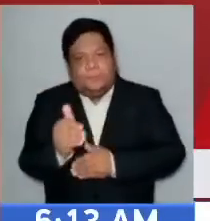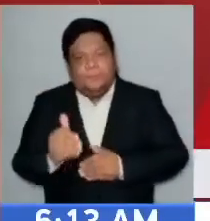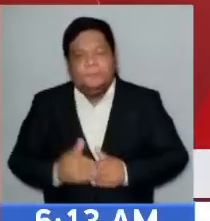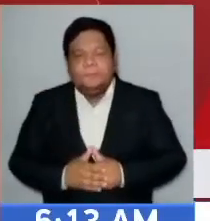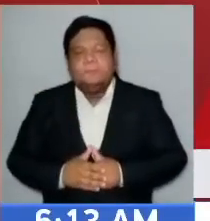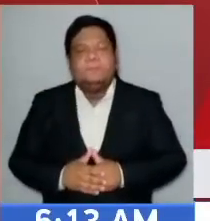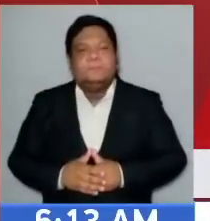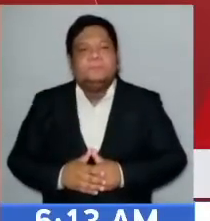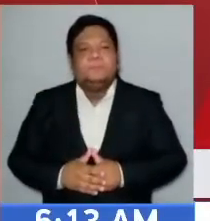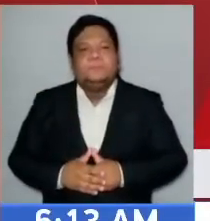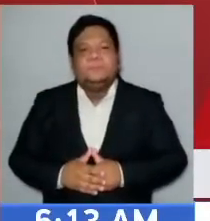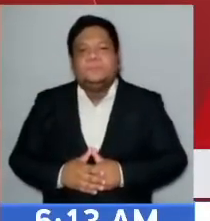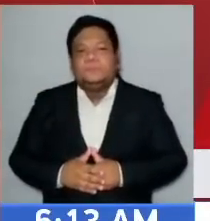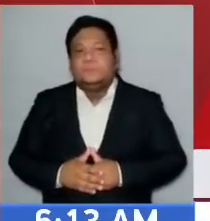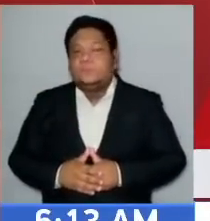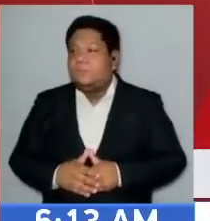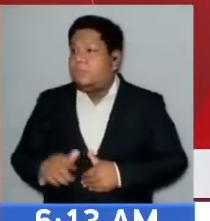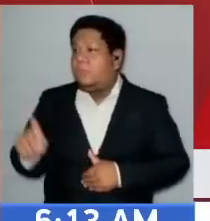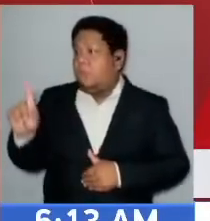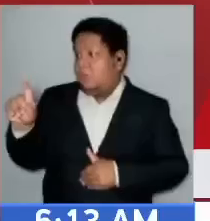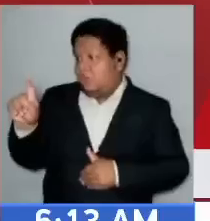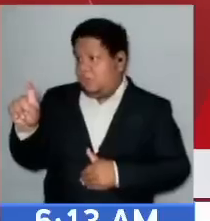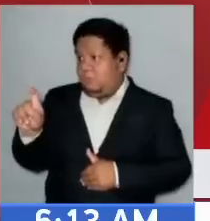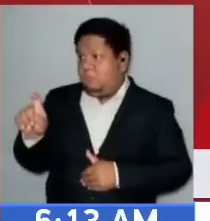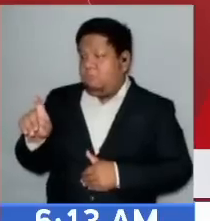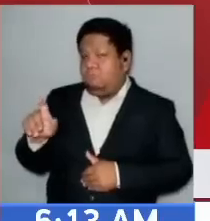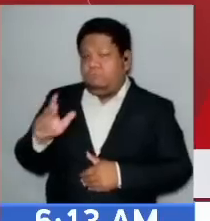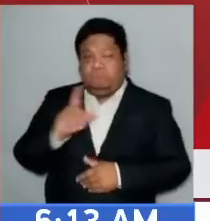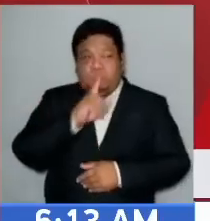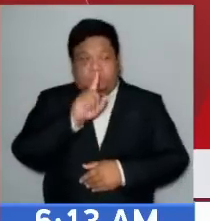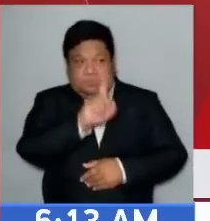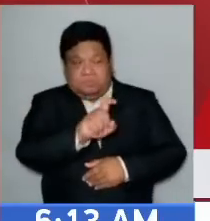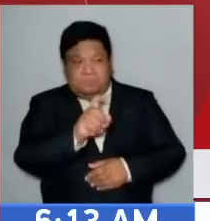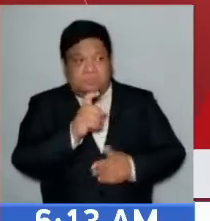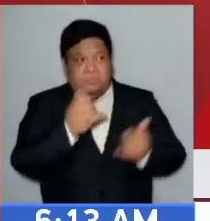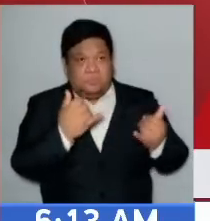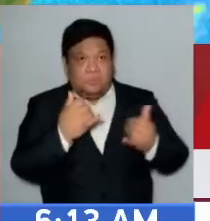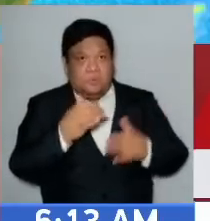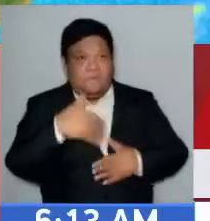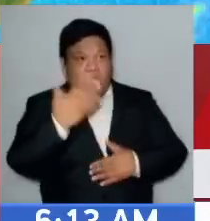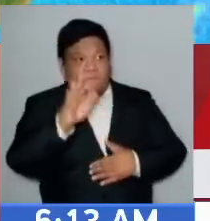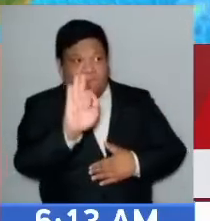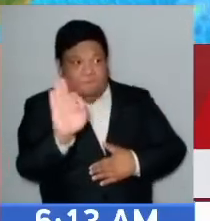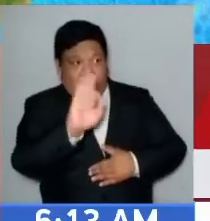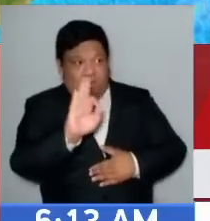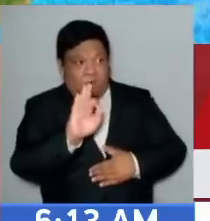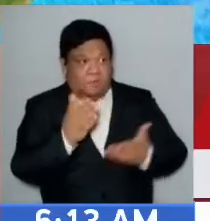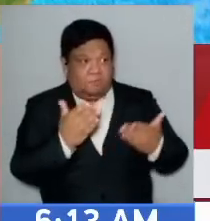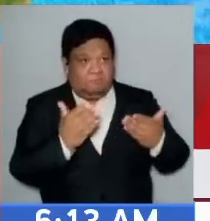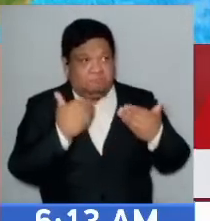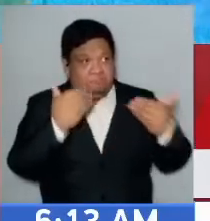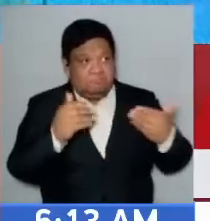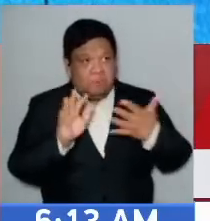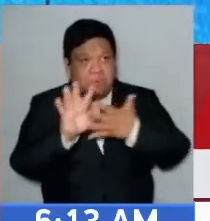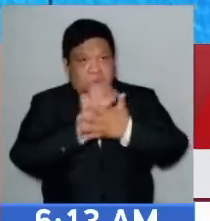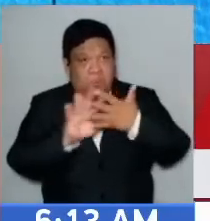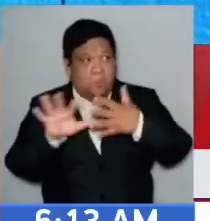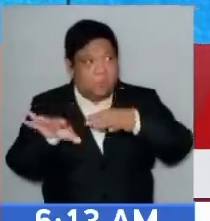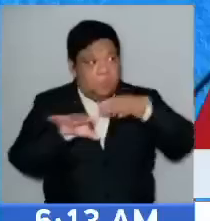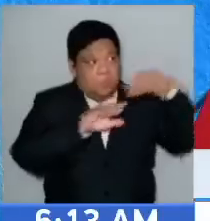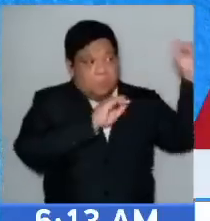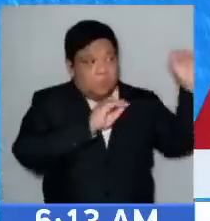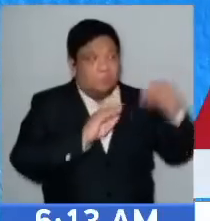Biyernes na lalabas ang PIR, tuloy, Chris? Yes, Iga, no? Posible na sa pagitan ng Biyernes ng